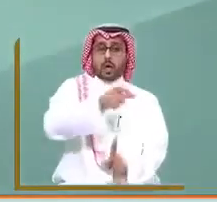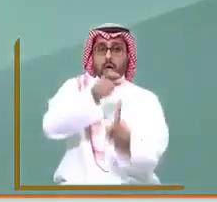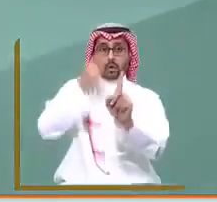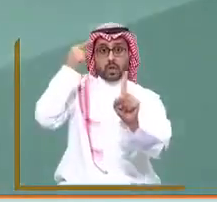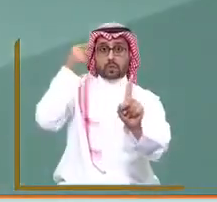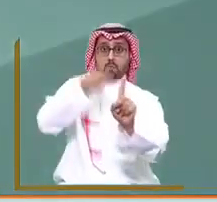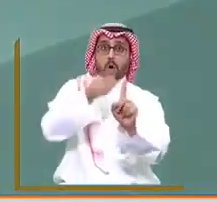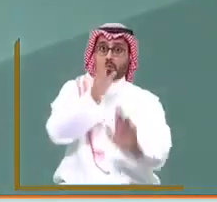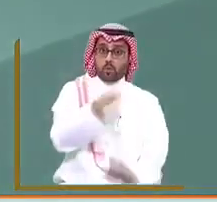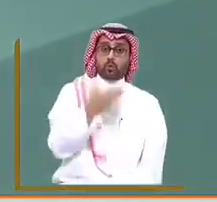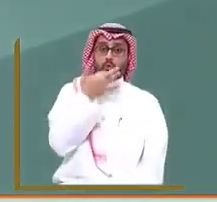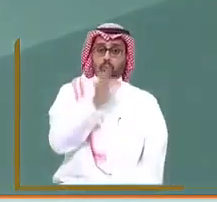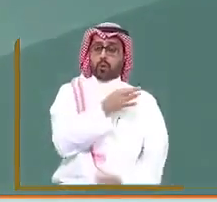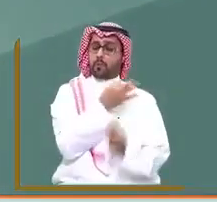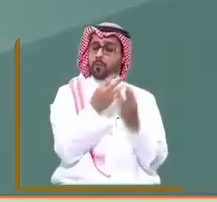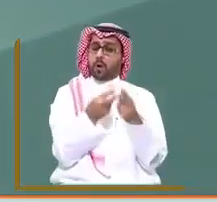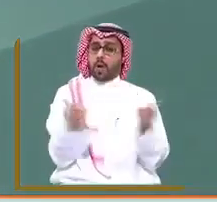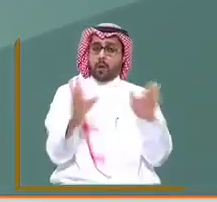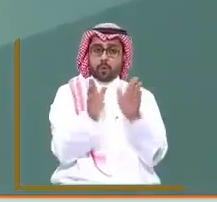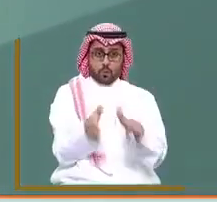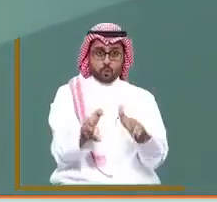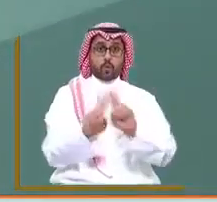وشركاء من فئة الشباب.